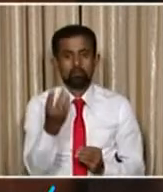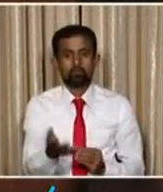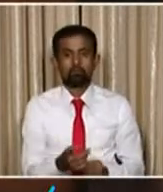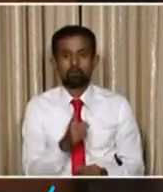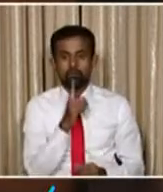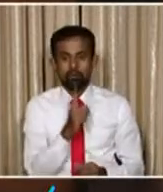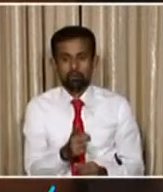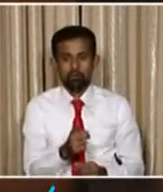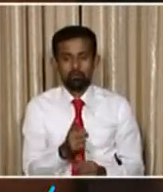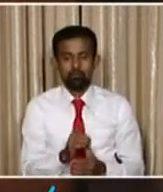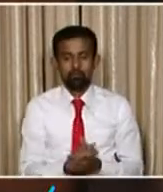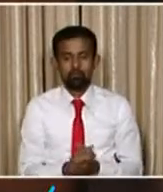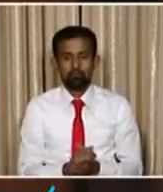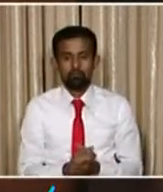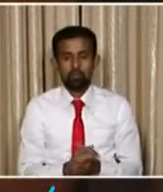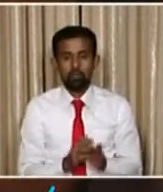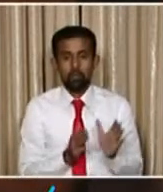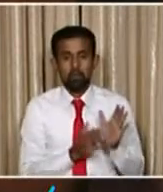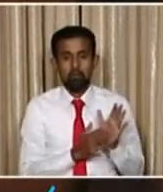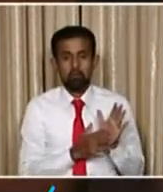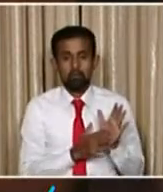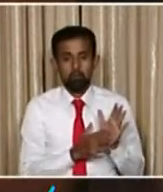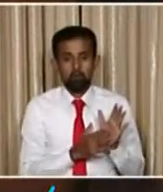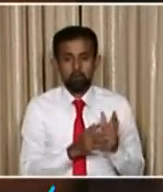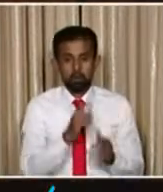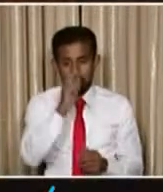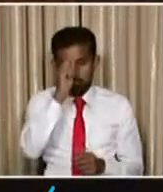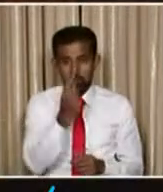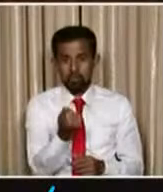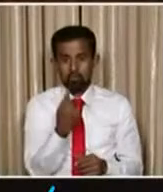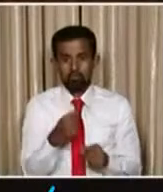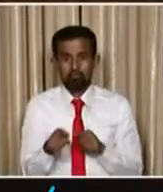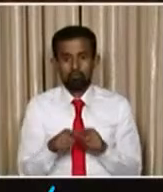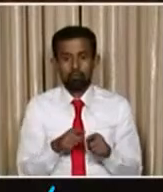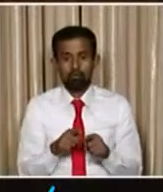கணேசன் சொன்னதை நான் சொல்லியிருக்கிறேன். நன்றி, வணக்கம். Thank